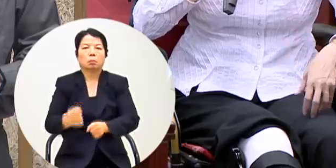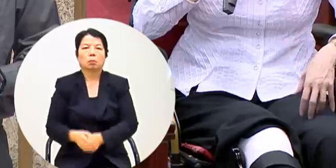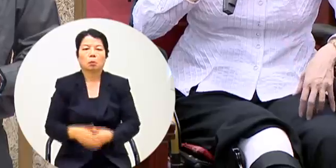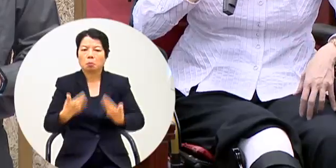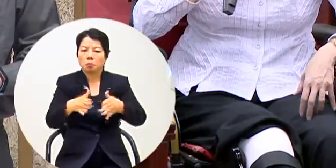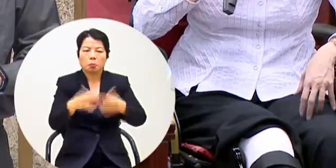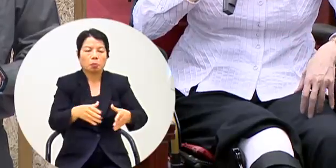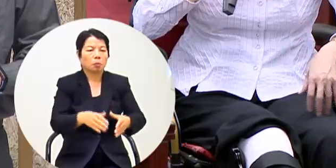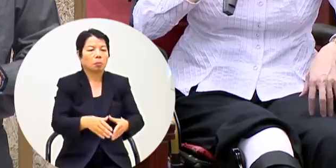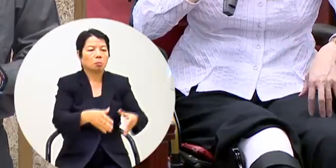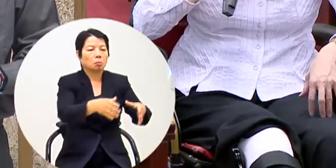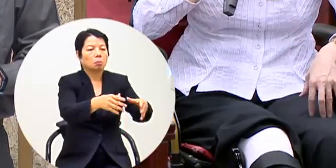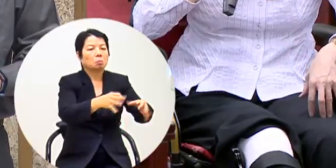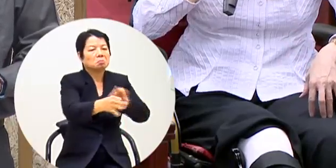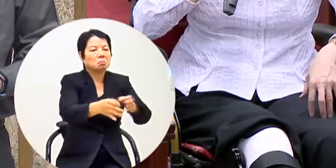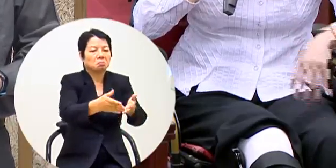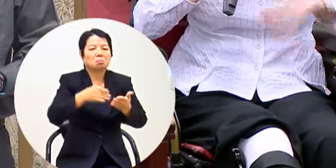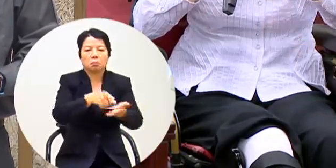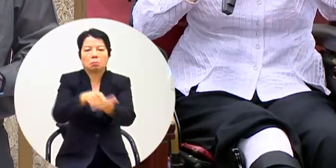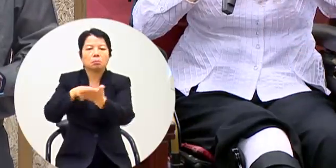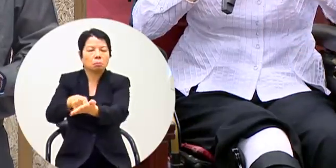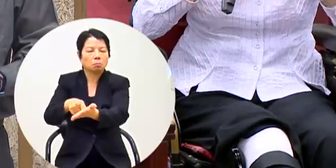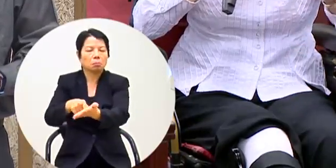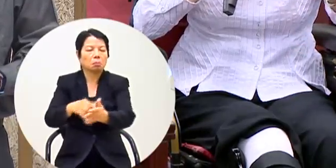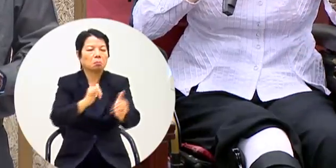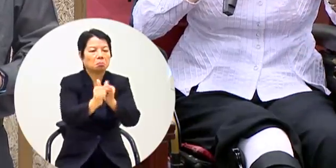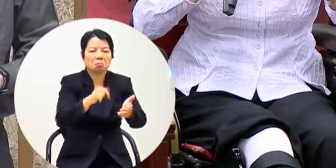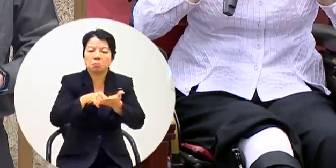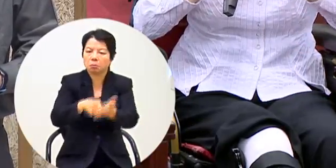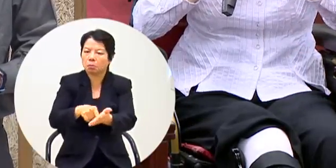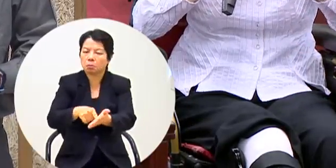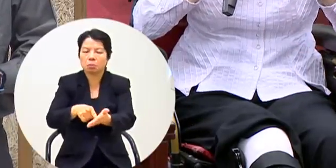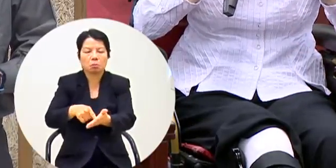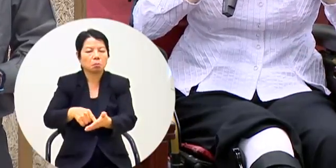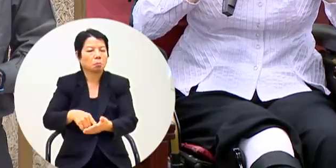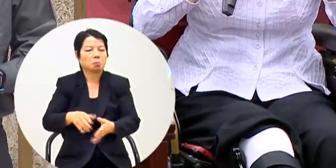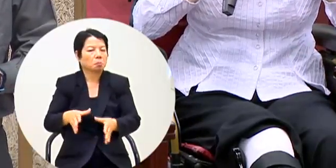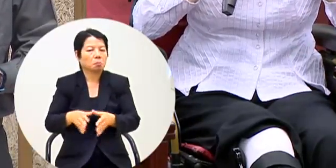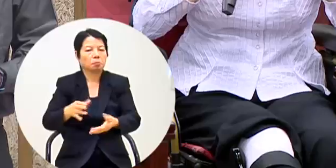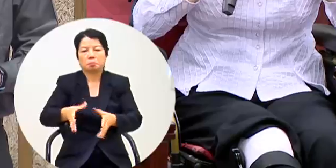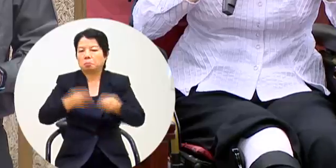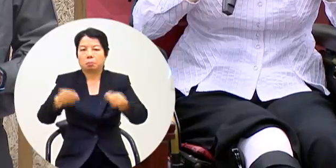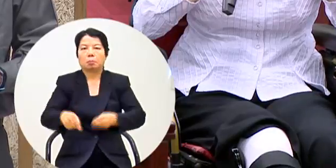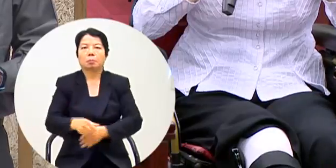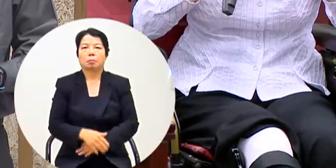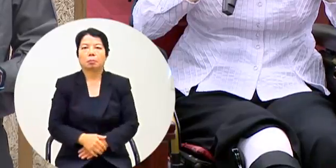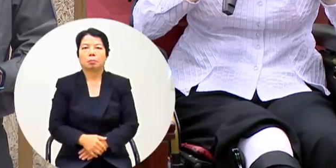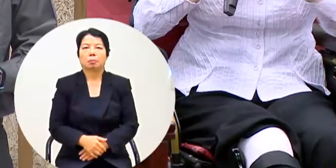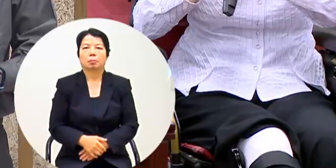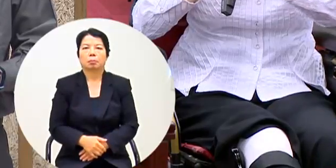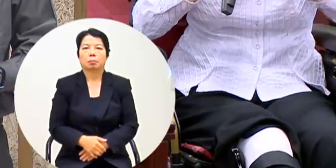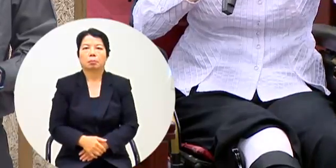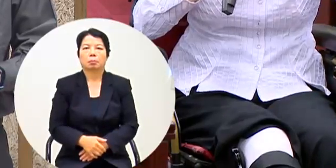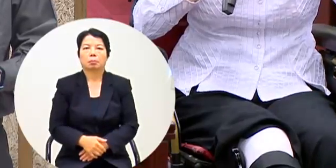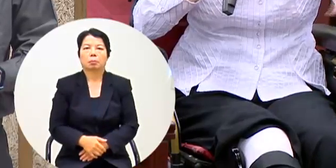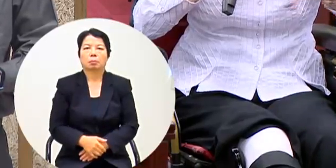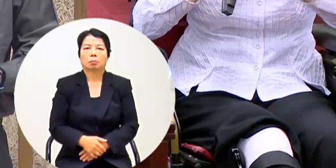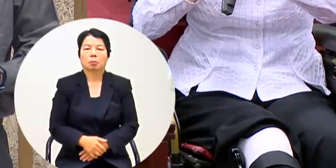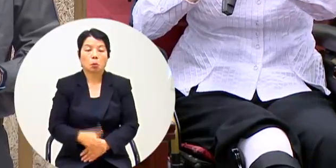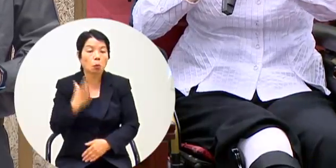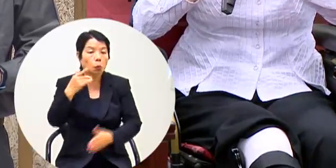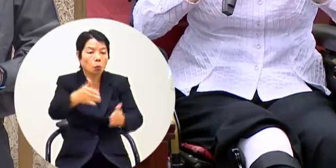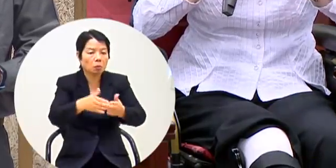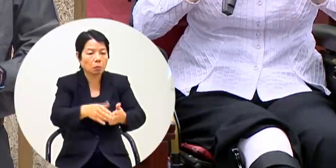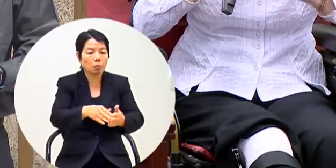众的需求来申请你才去设的。我觉得民众申请需求那个是额外 另外特别处理的。人行道的设